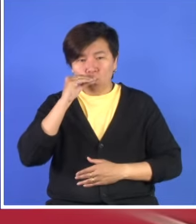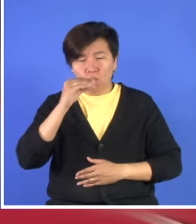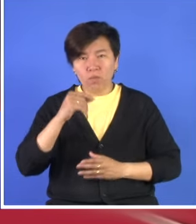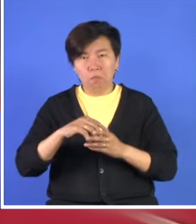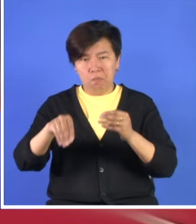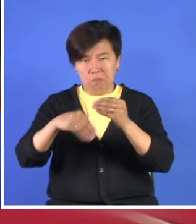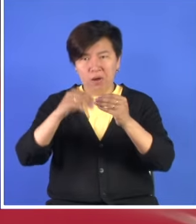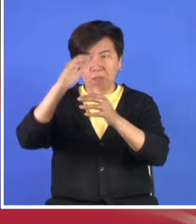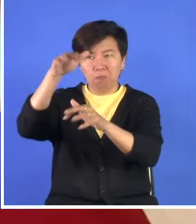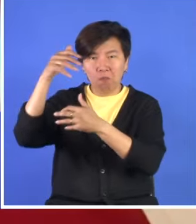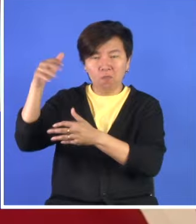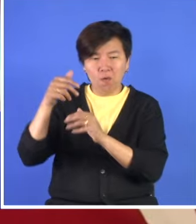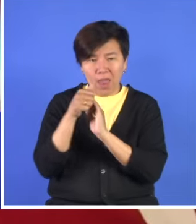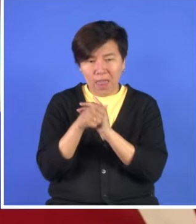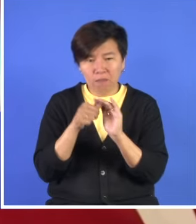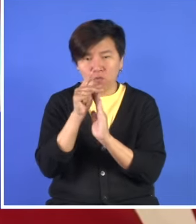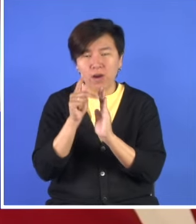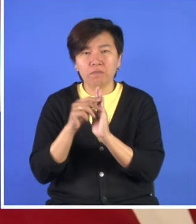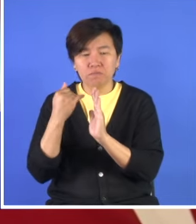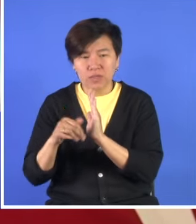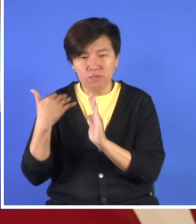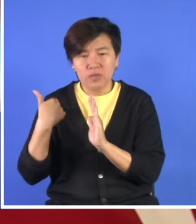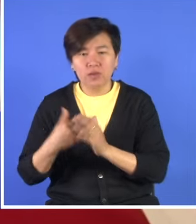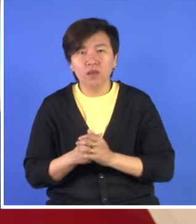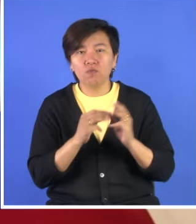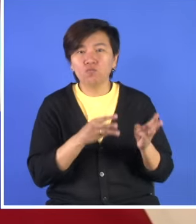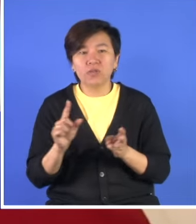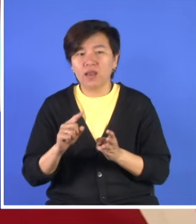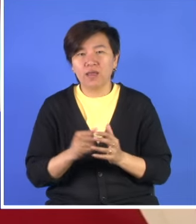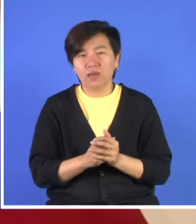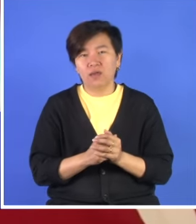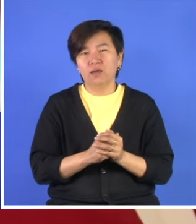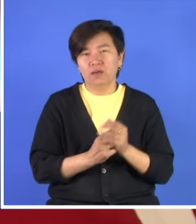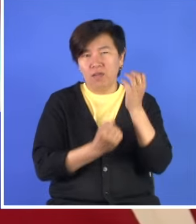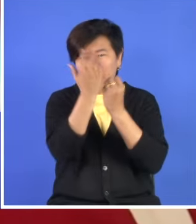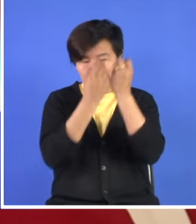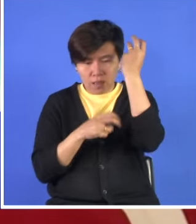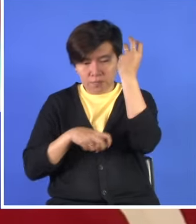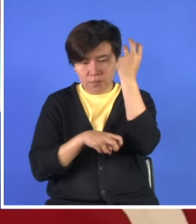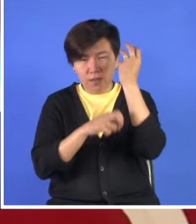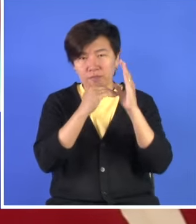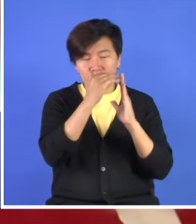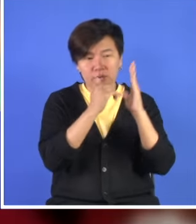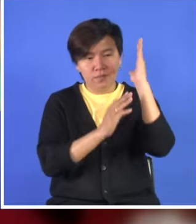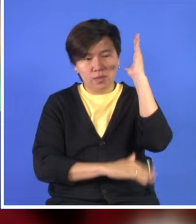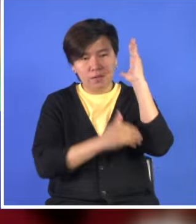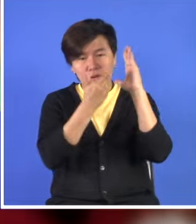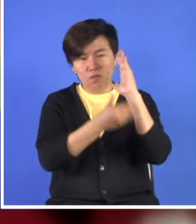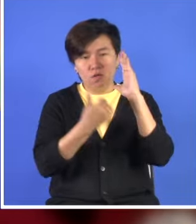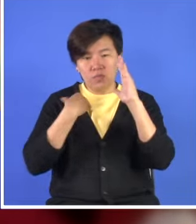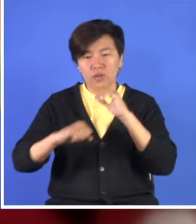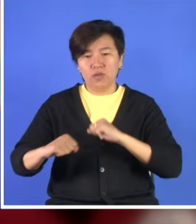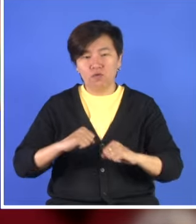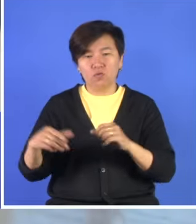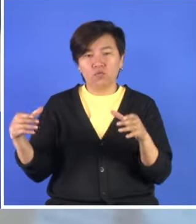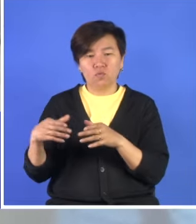ำนวนมากและจากการตรวจสอบเบื้องต้นเนี่ยลักลอบผ่านทางช่องทางธรรมชาติค่ะภาคเหนือภาคใต้ภาคตะวันออกแล้วก็มีกลุ่มเยาวชนคือเป็นก